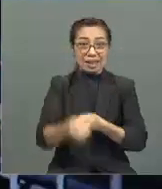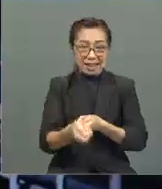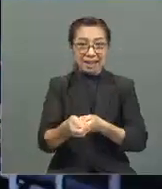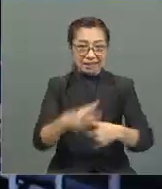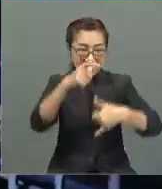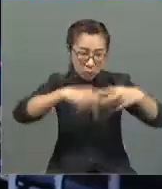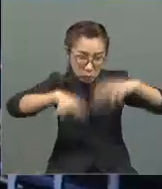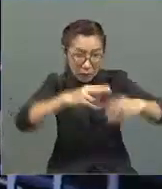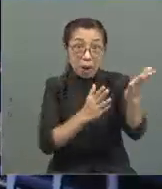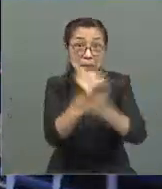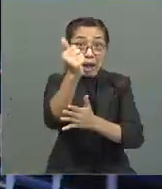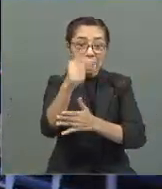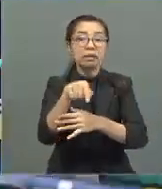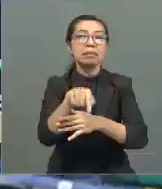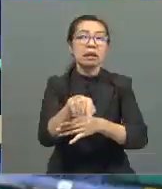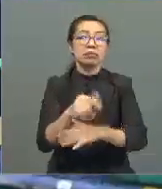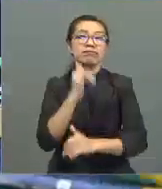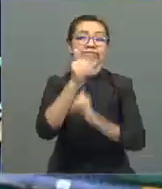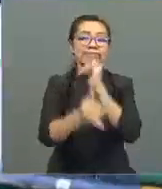บาทเท่ากันค่ะขณะที่บรรยากาศที่ธกสสาขายะลาจังหวัดยะลาตั้งแต่ช่วงเช้ามีเกษตรกรที่ผ่านเกณฑ์รับเงินเยียวยา5,000